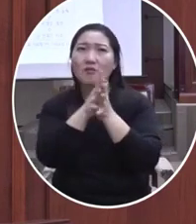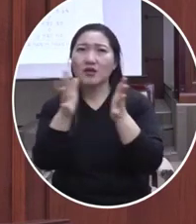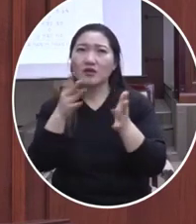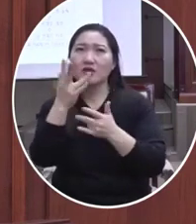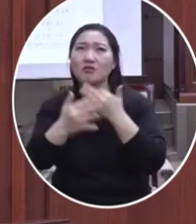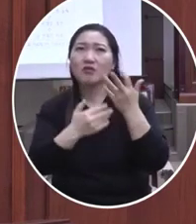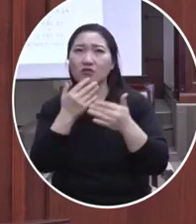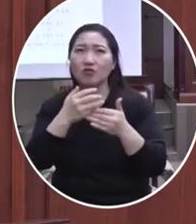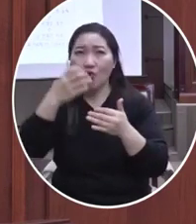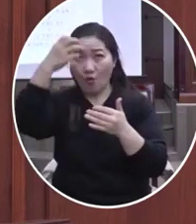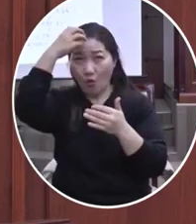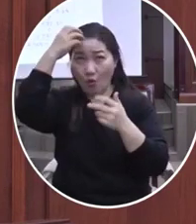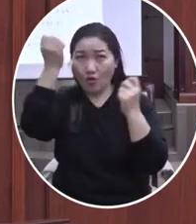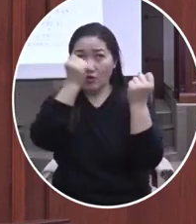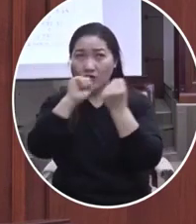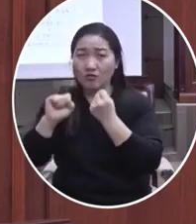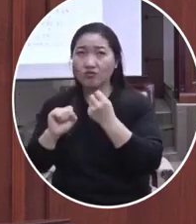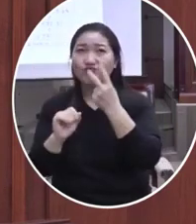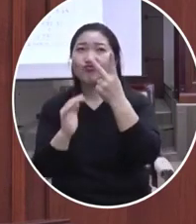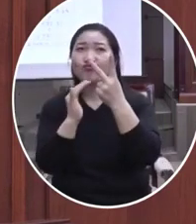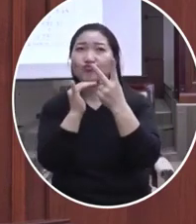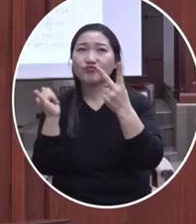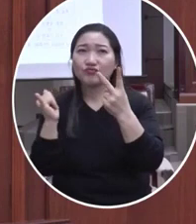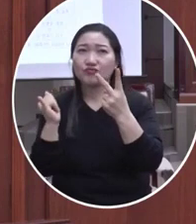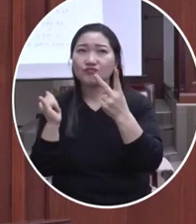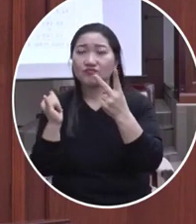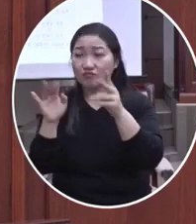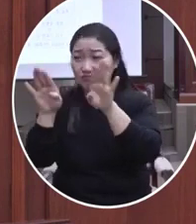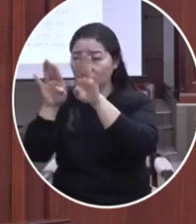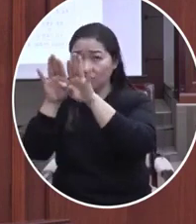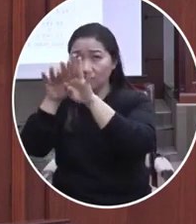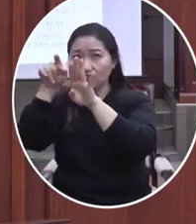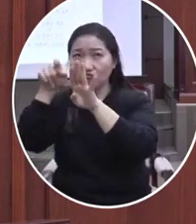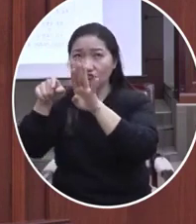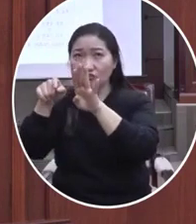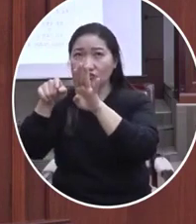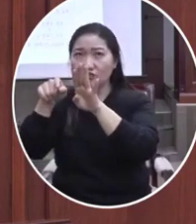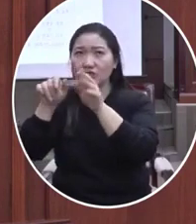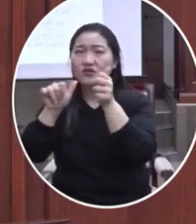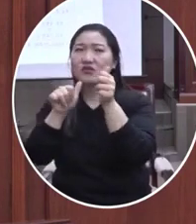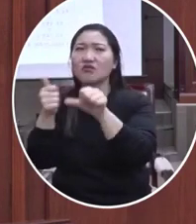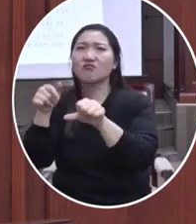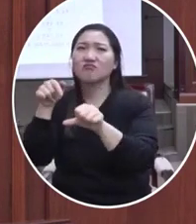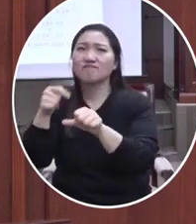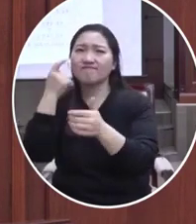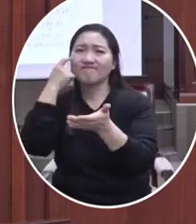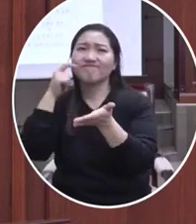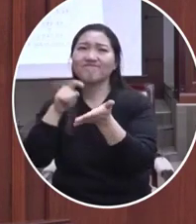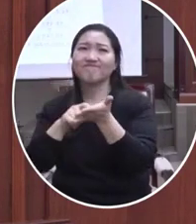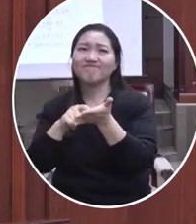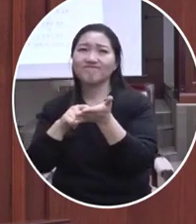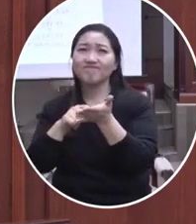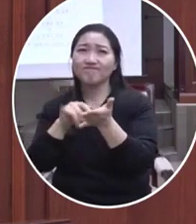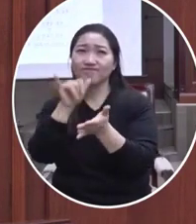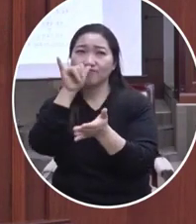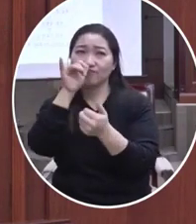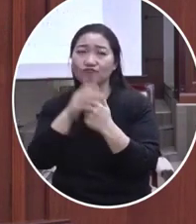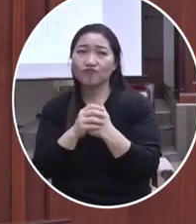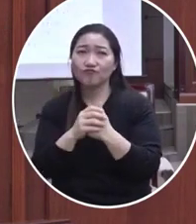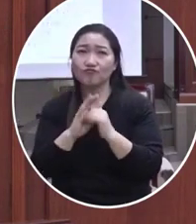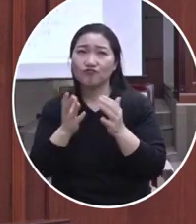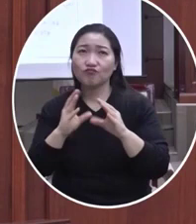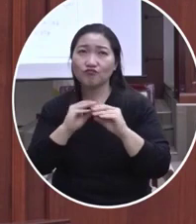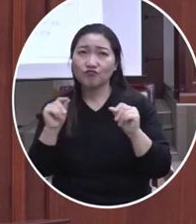아파트에서 발생한 화재에서 옥상으로 대피하던 두 분이 옥상출입문 부근에서 사망한채 발견된 사건도